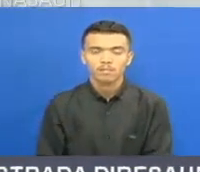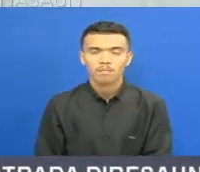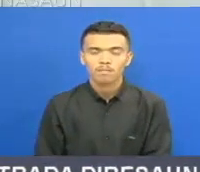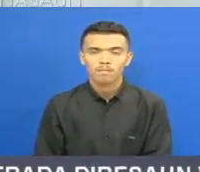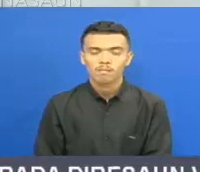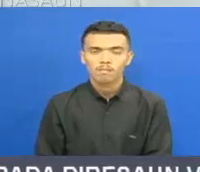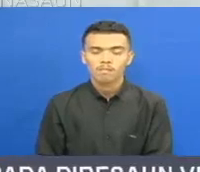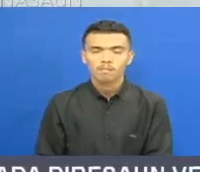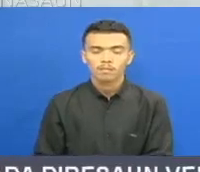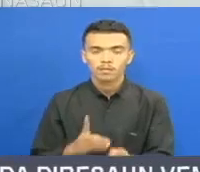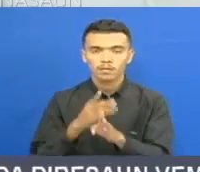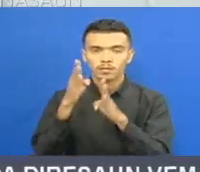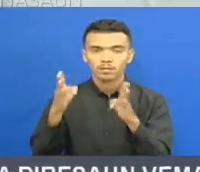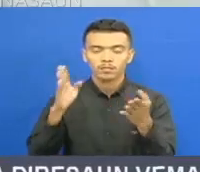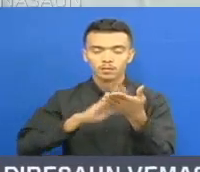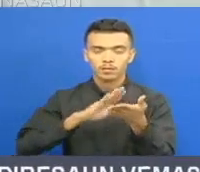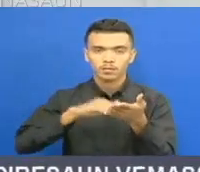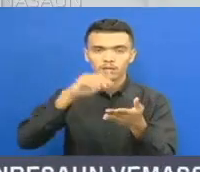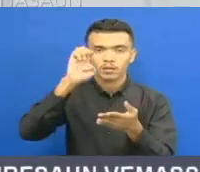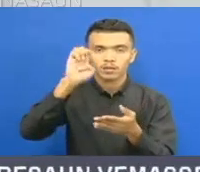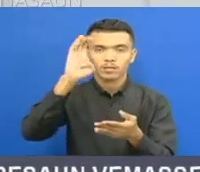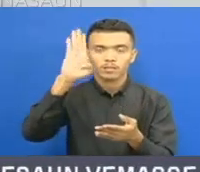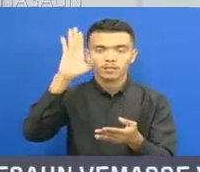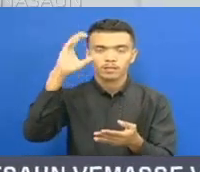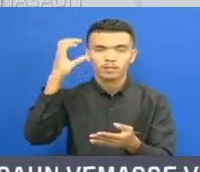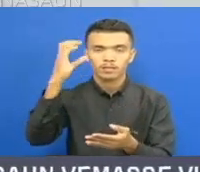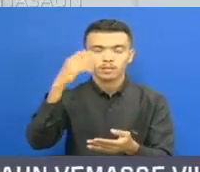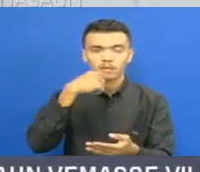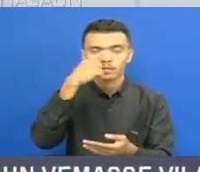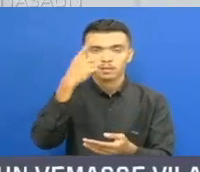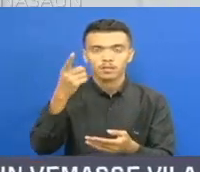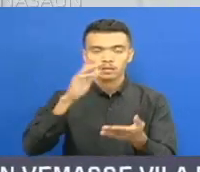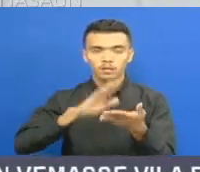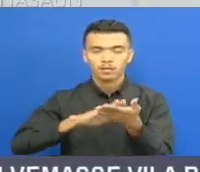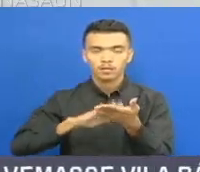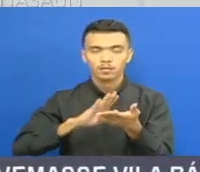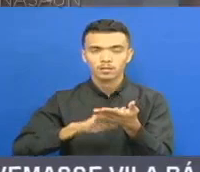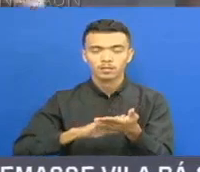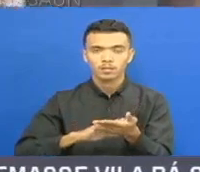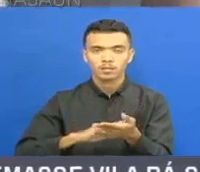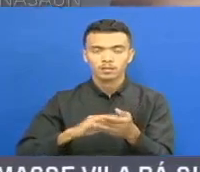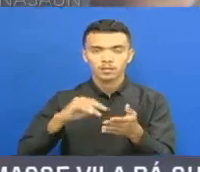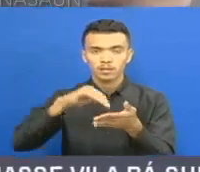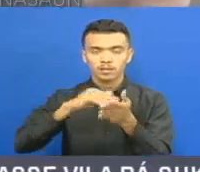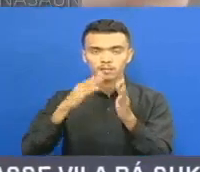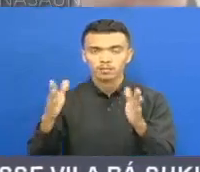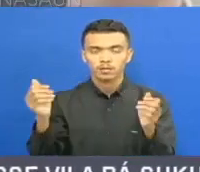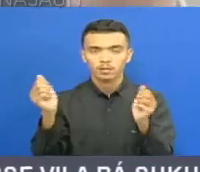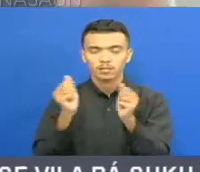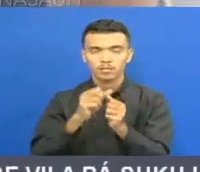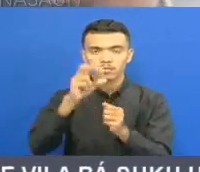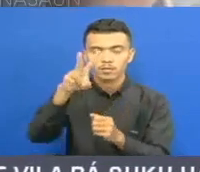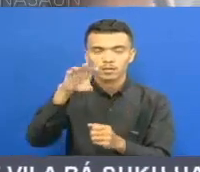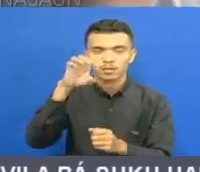Air Tetel, Direktur Eskola EBC Nunutana, Rogeru Letobere Hateteng, Eskola EBC Nunutana, o total esturante hamutu katusuru